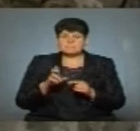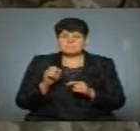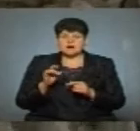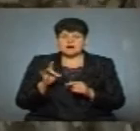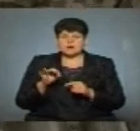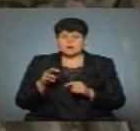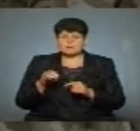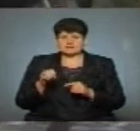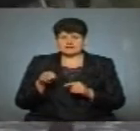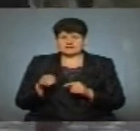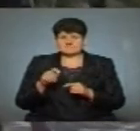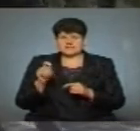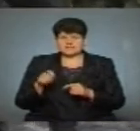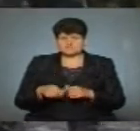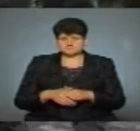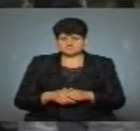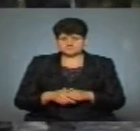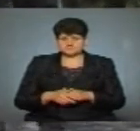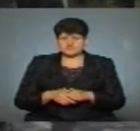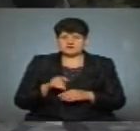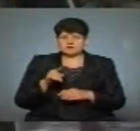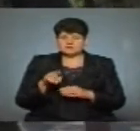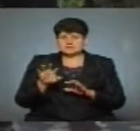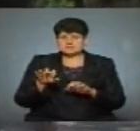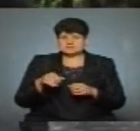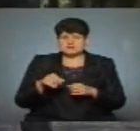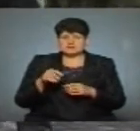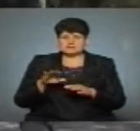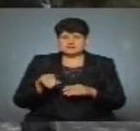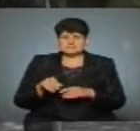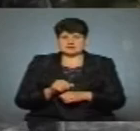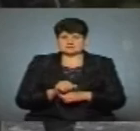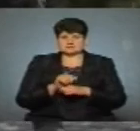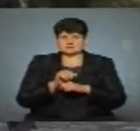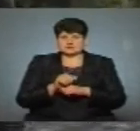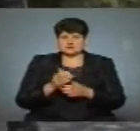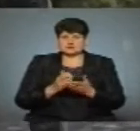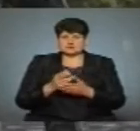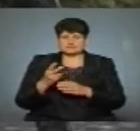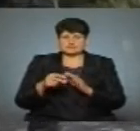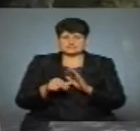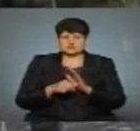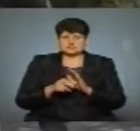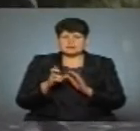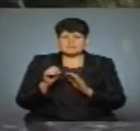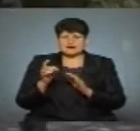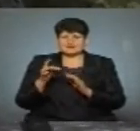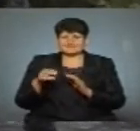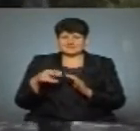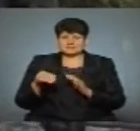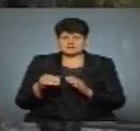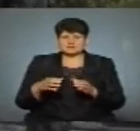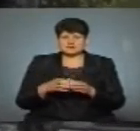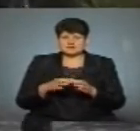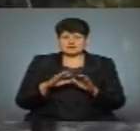війни. Андрій розповідає, його мобілізували після Революції Гідності. Служив у 26-й Бердичівській бригаді. Після